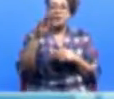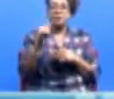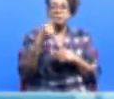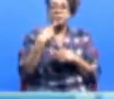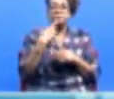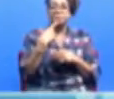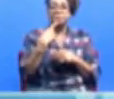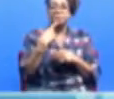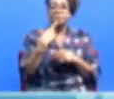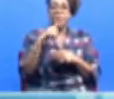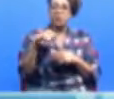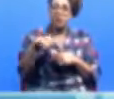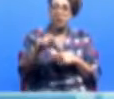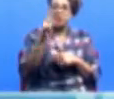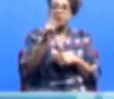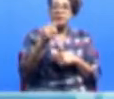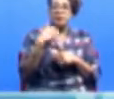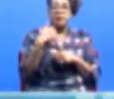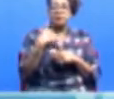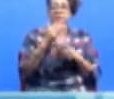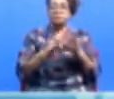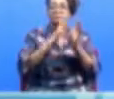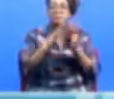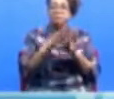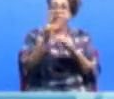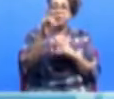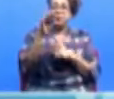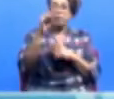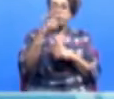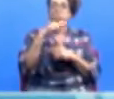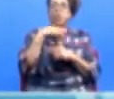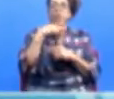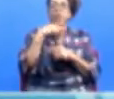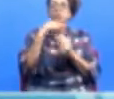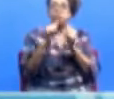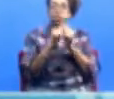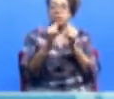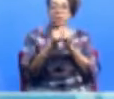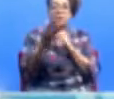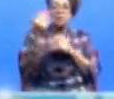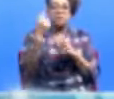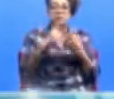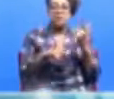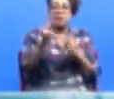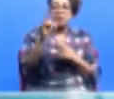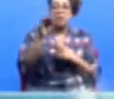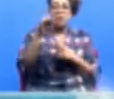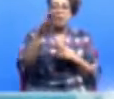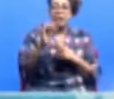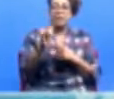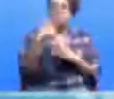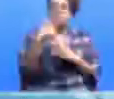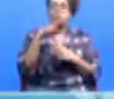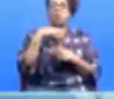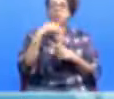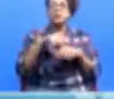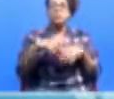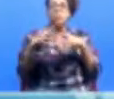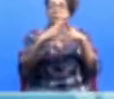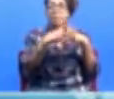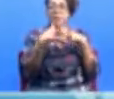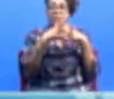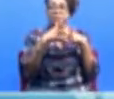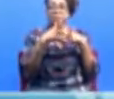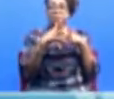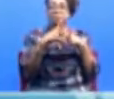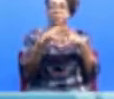la kuingilia mali ya marehemu William Mutilangi aliaga dunia mwezi wa Oktoba mwaka jana. Mutilangi aliaga dunia akiwa Marekani. Jamaa za Mutilangi